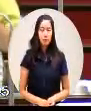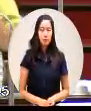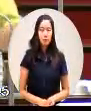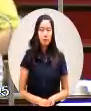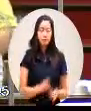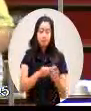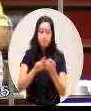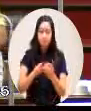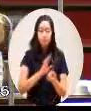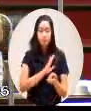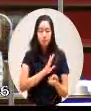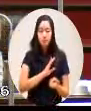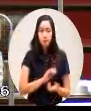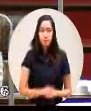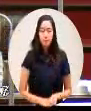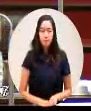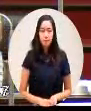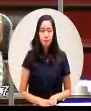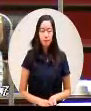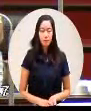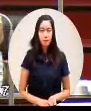对，那当然。